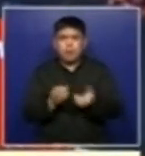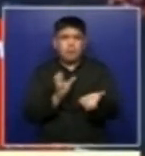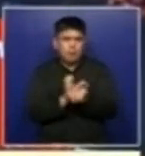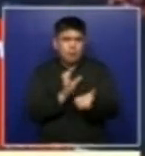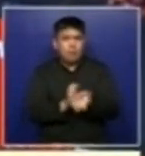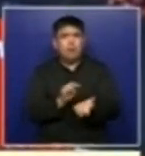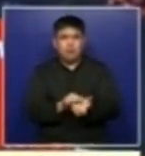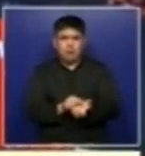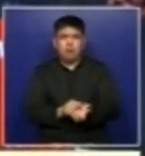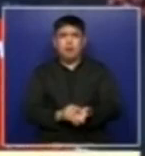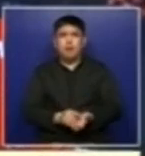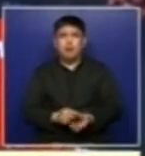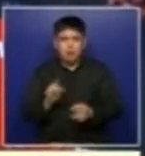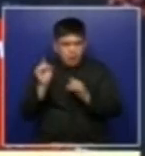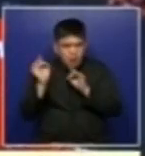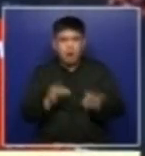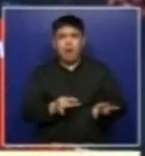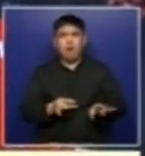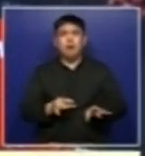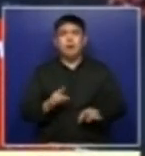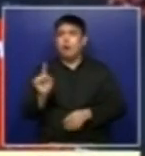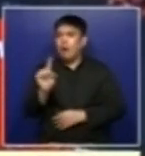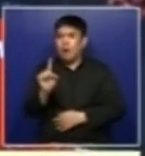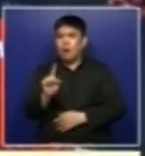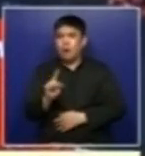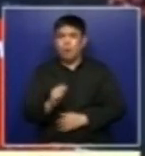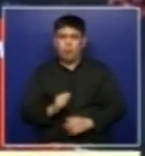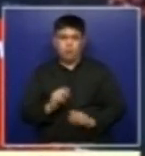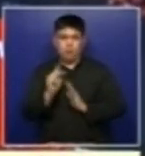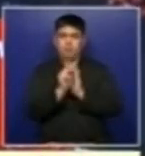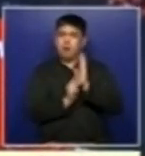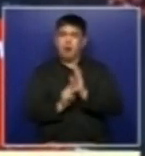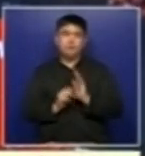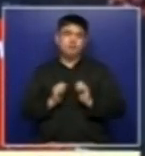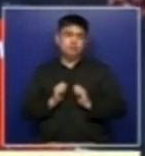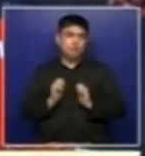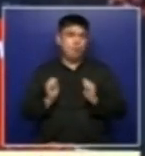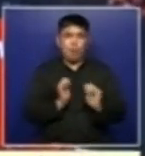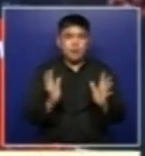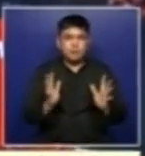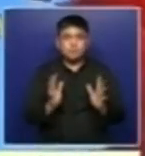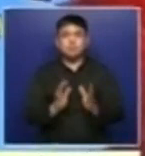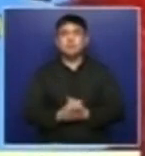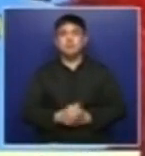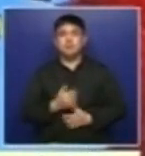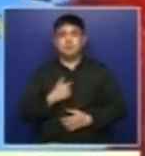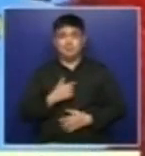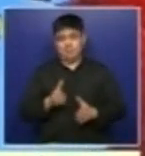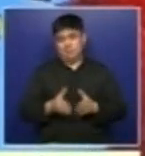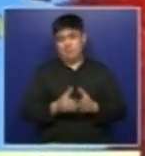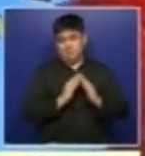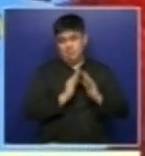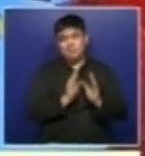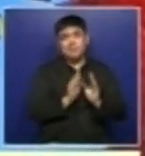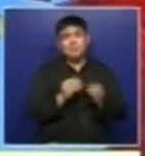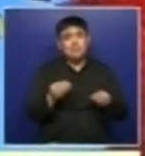ป็นการกระทำที่ไม่เกรงกลัวกฎหมายปล่อยให้มีการเปิดบ่อนการพนันกล